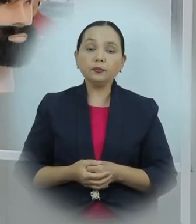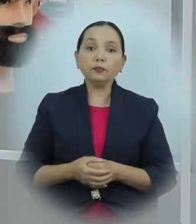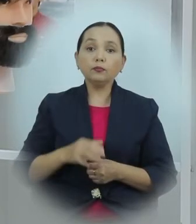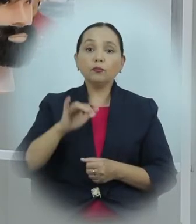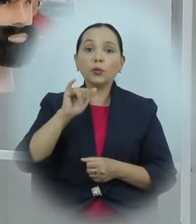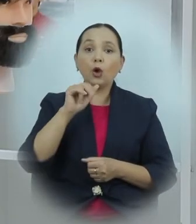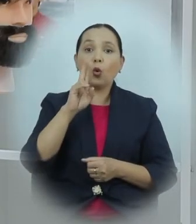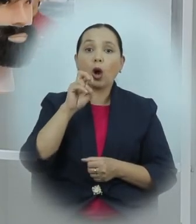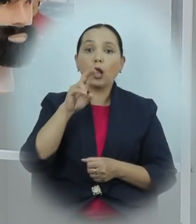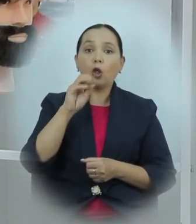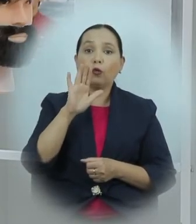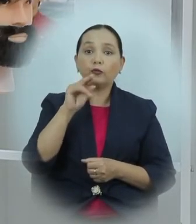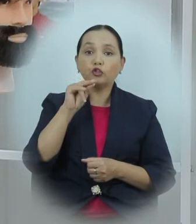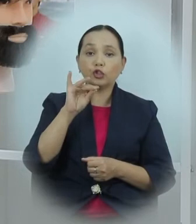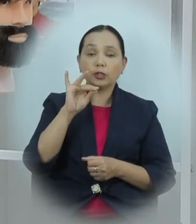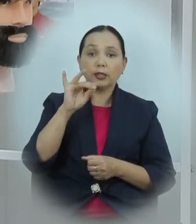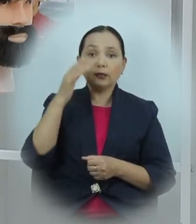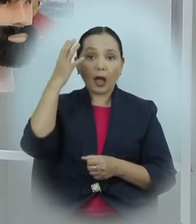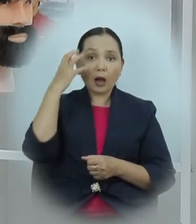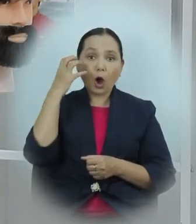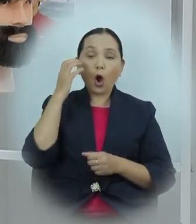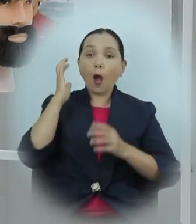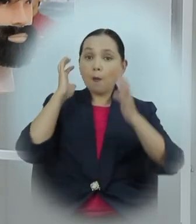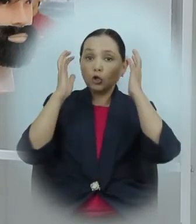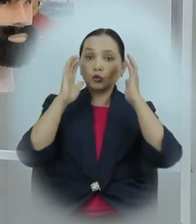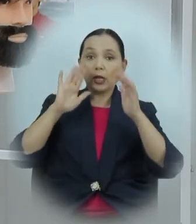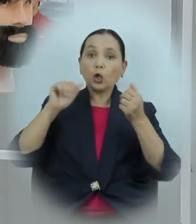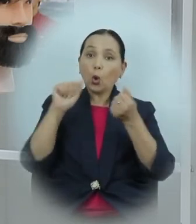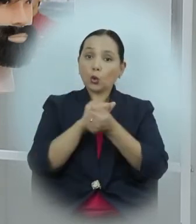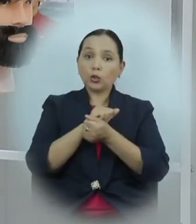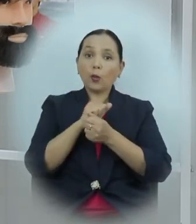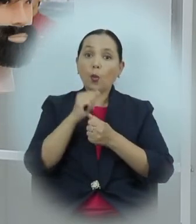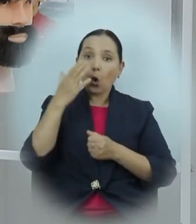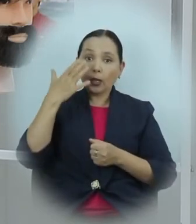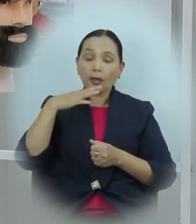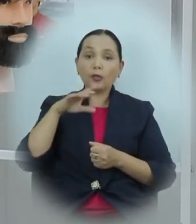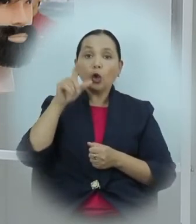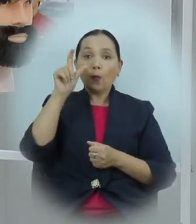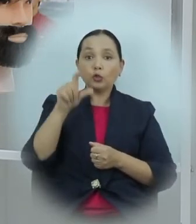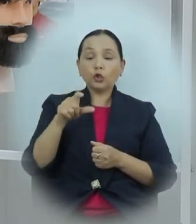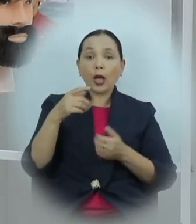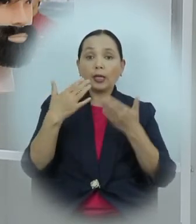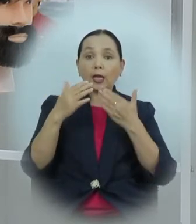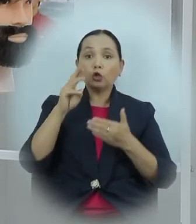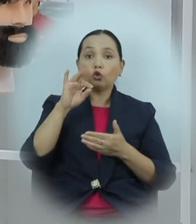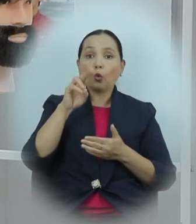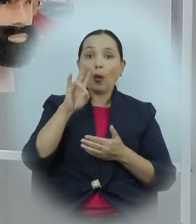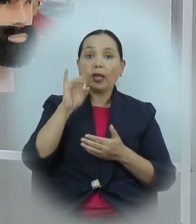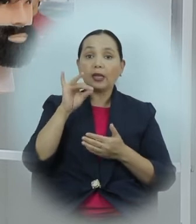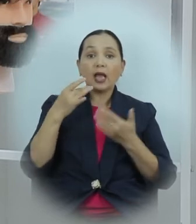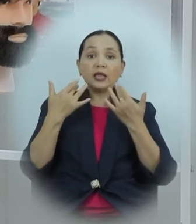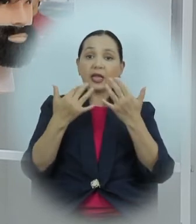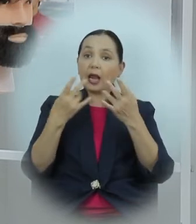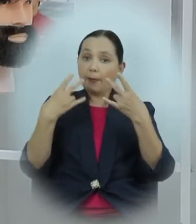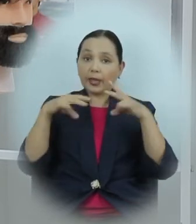Uqaluvchi taroq bosh yuvilgandan keyin soch quritib bo'lingach, mijoz agar turmakni talab etmasa,